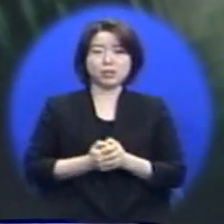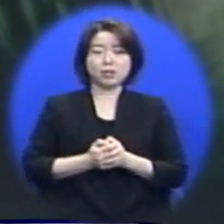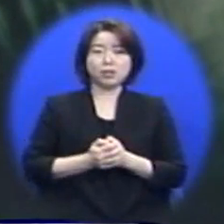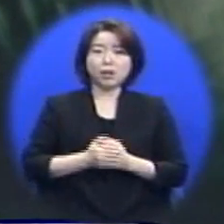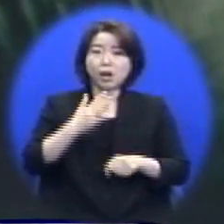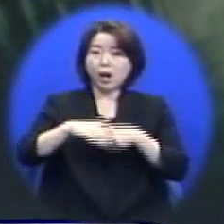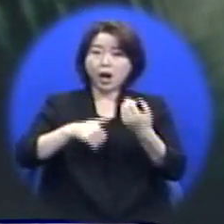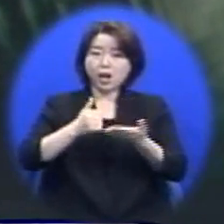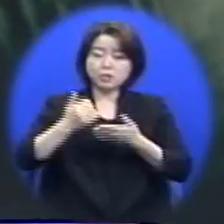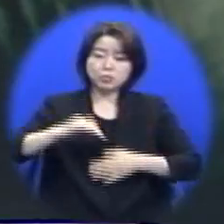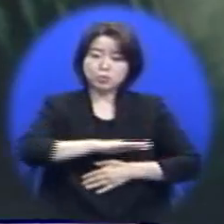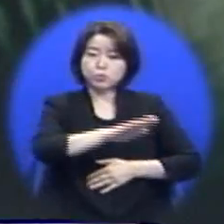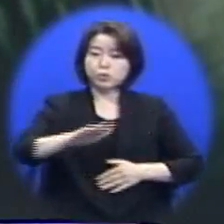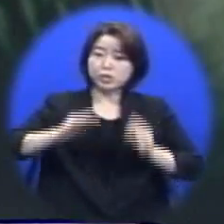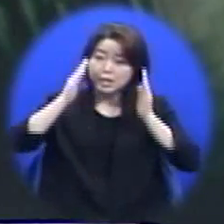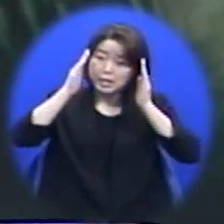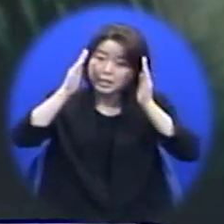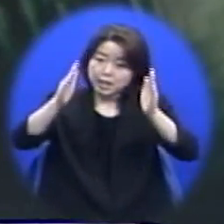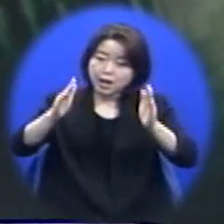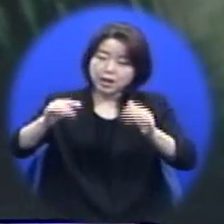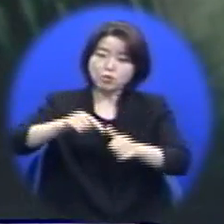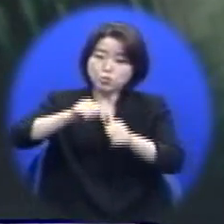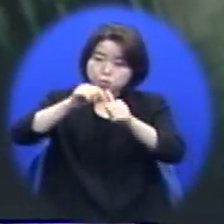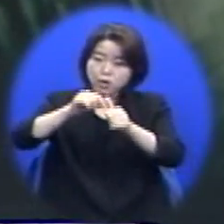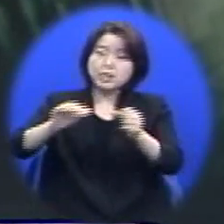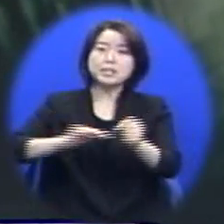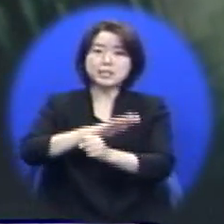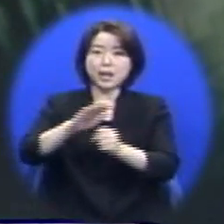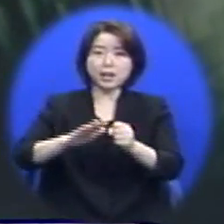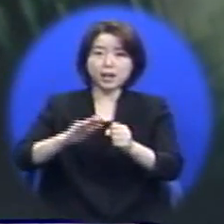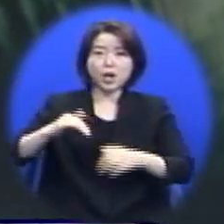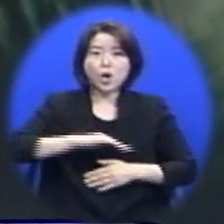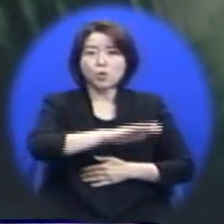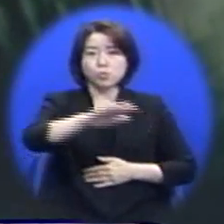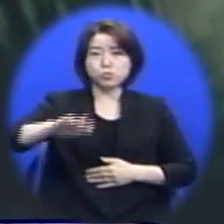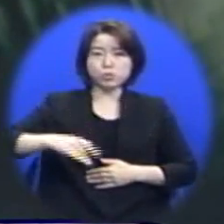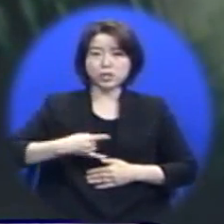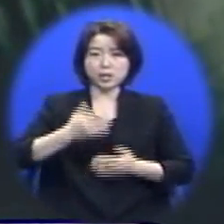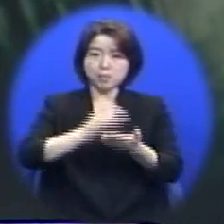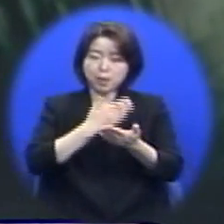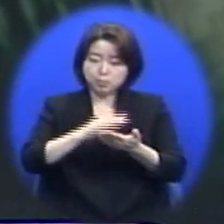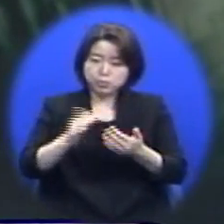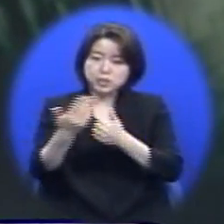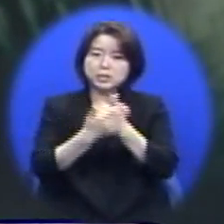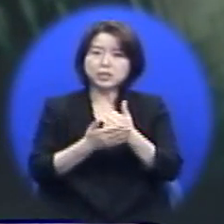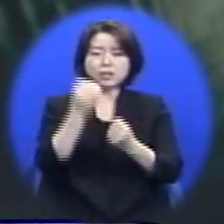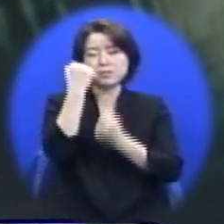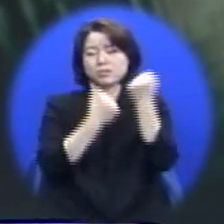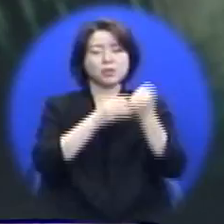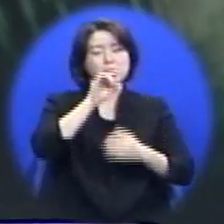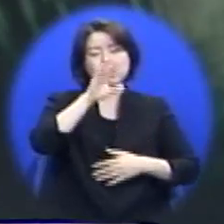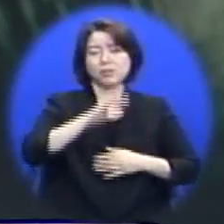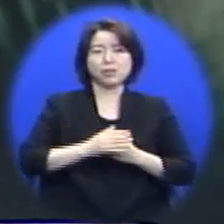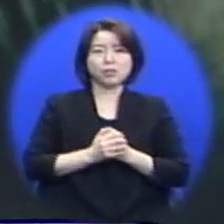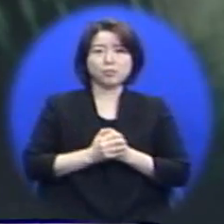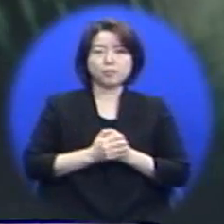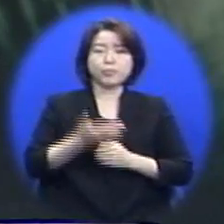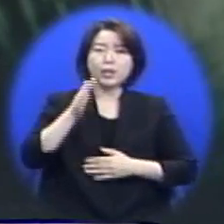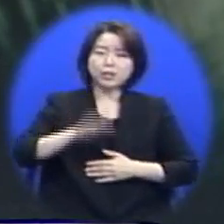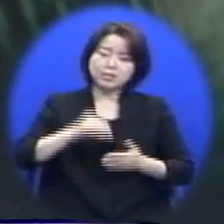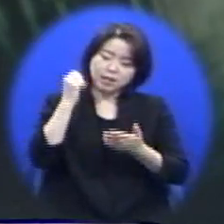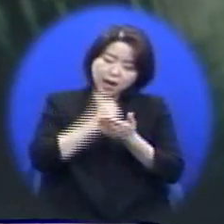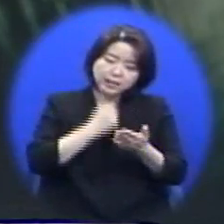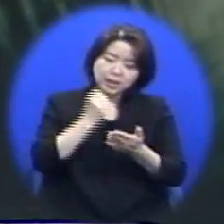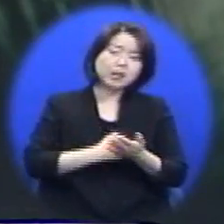하나님의 우리를 향한 구원, 우리를 향한 사랑, 우리에게 베푸신 은혜는 설명이 안 돼요. 그런데 너무